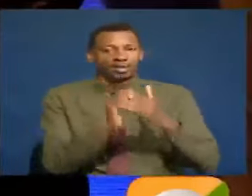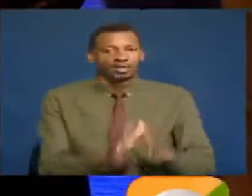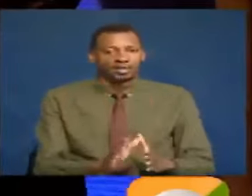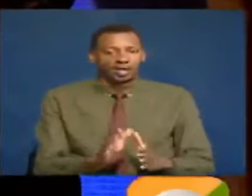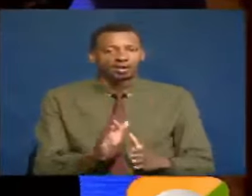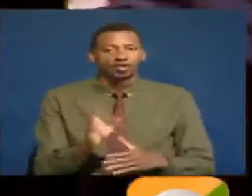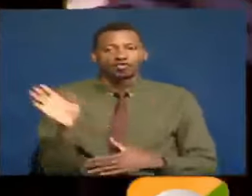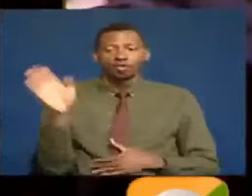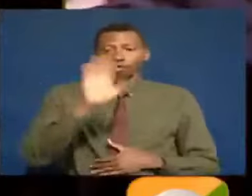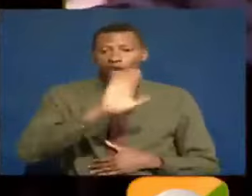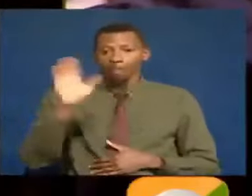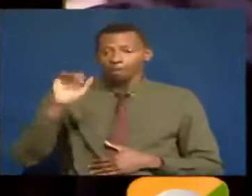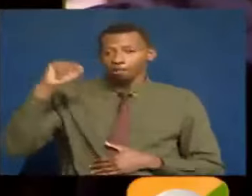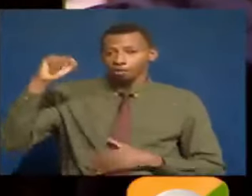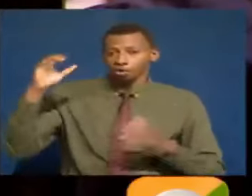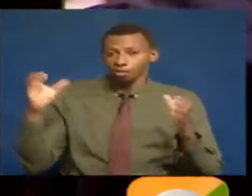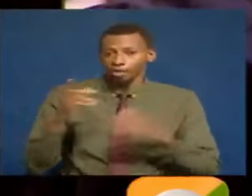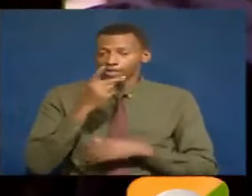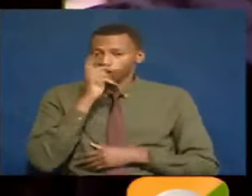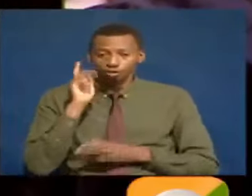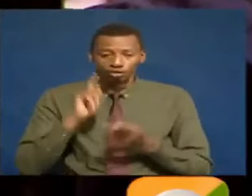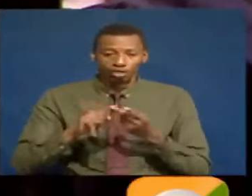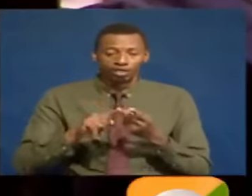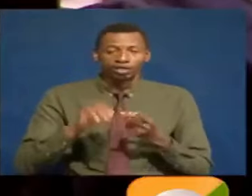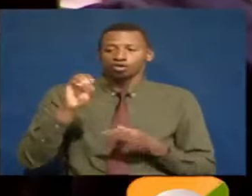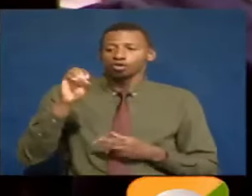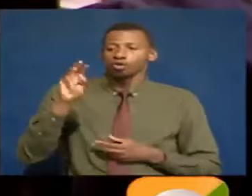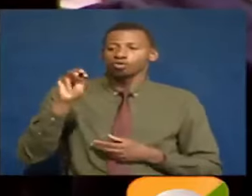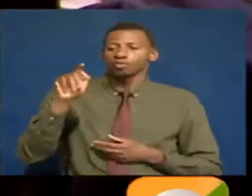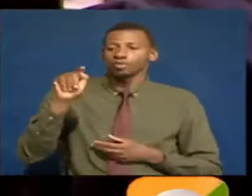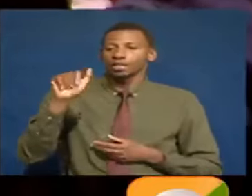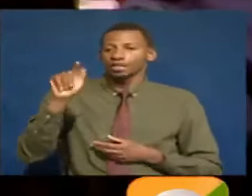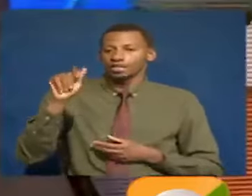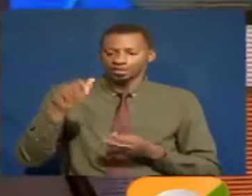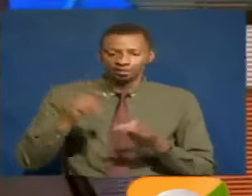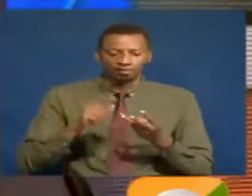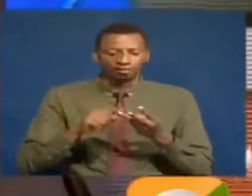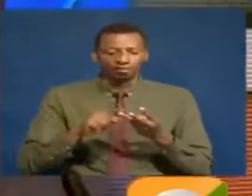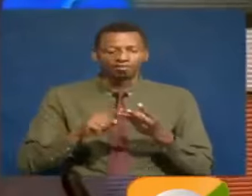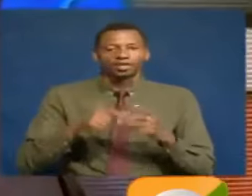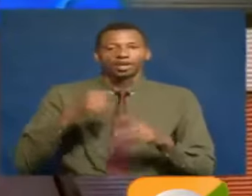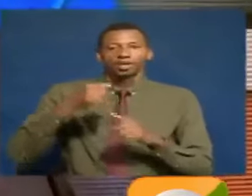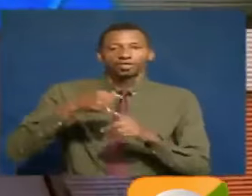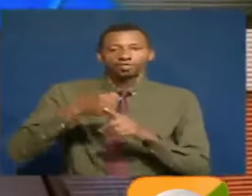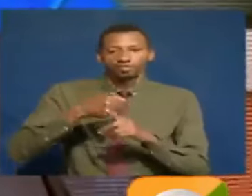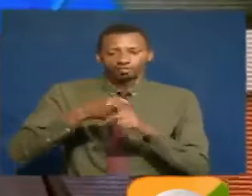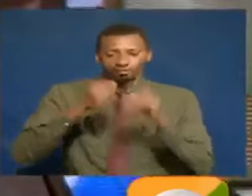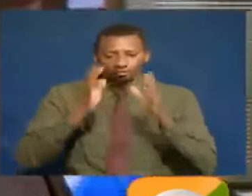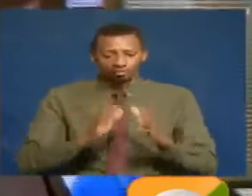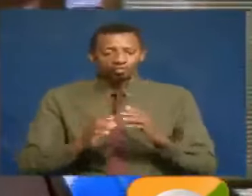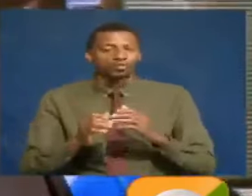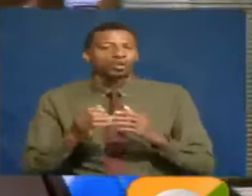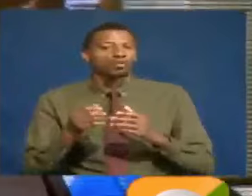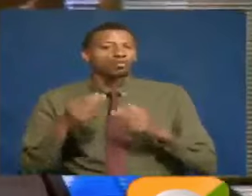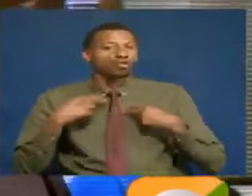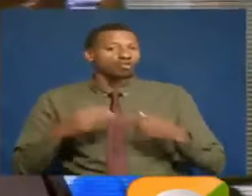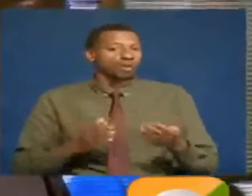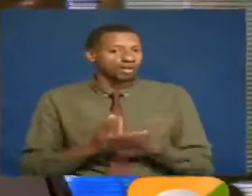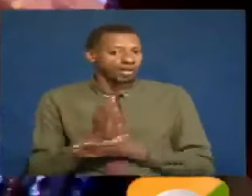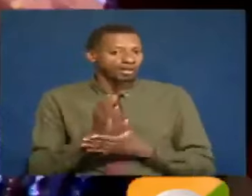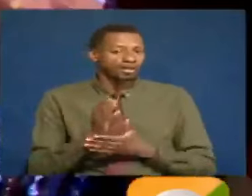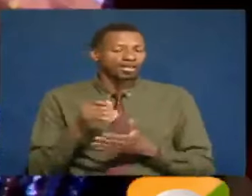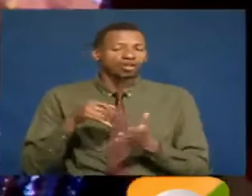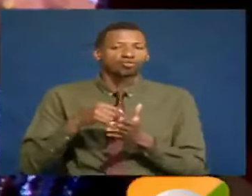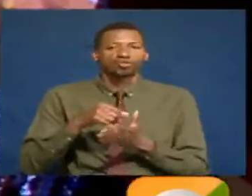musoko senet uki mt mwan haraka hanifa adan na weng kimin cha shajara kino nesh na lulu hassan angaz madh na